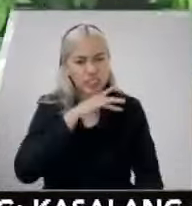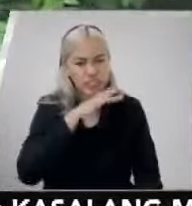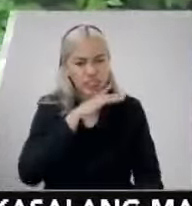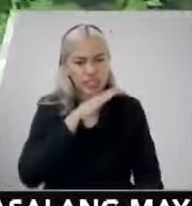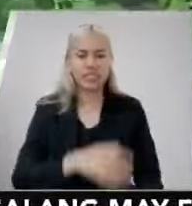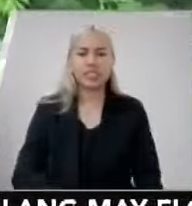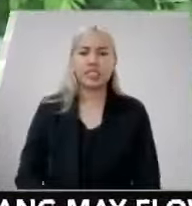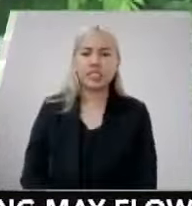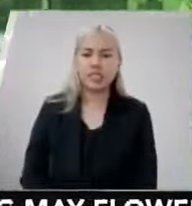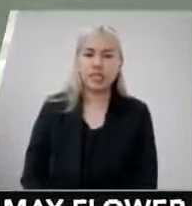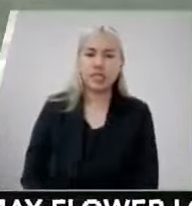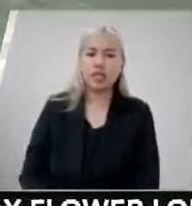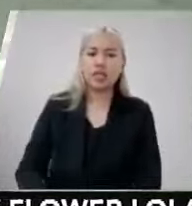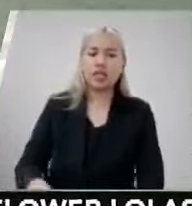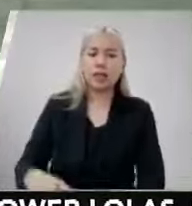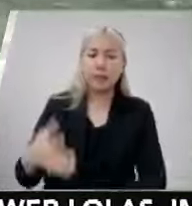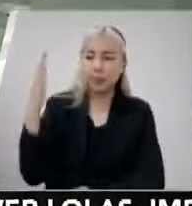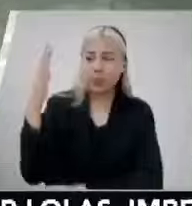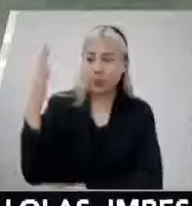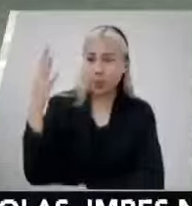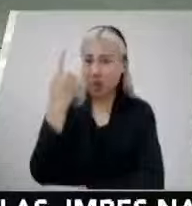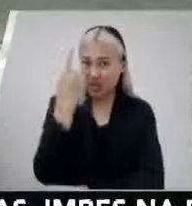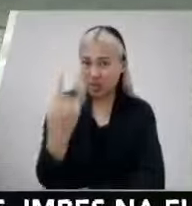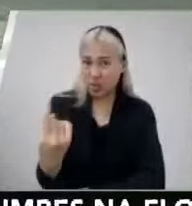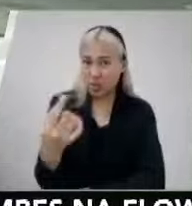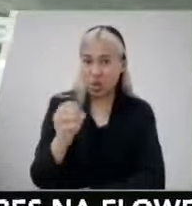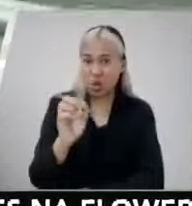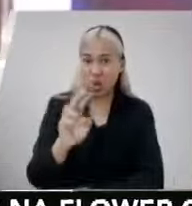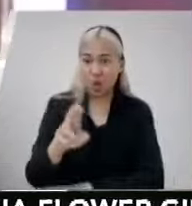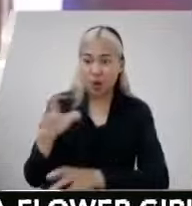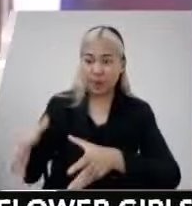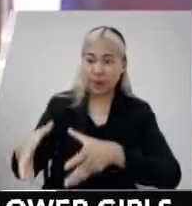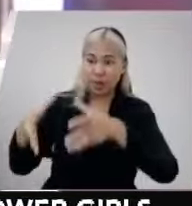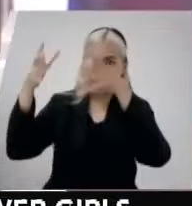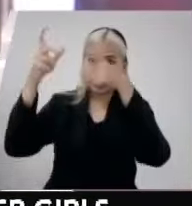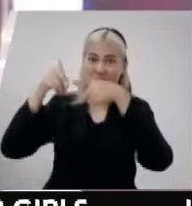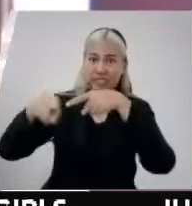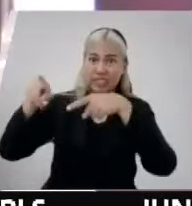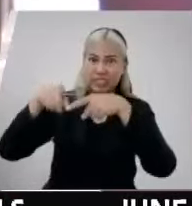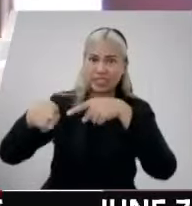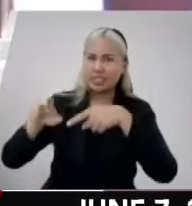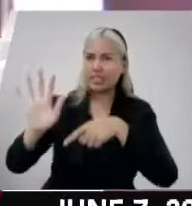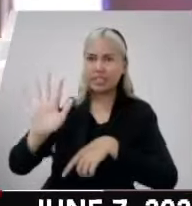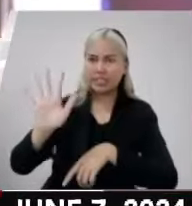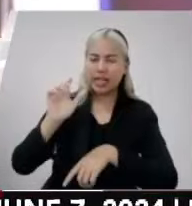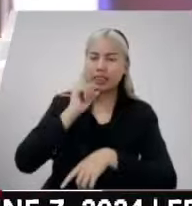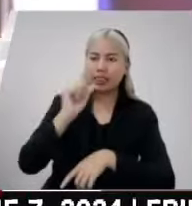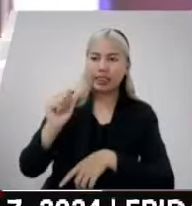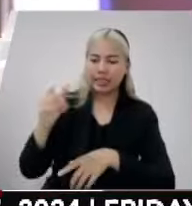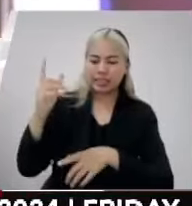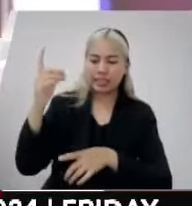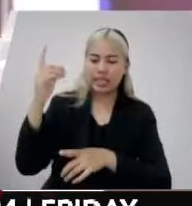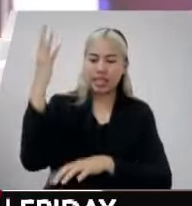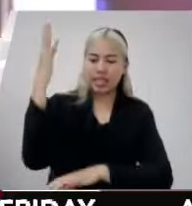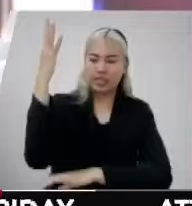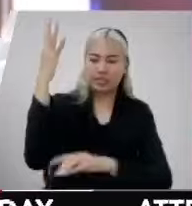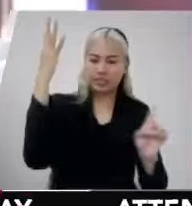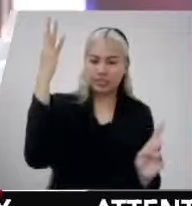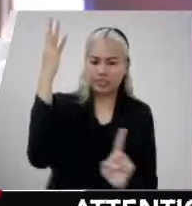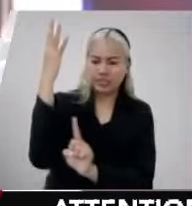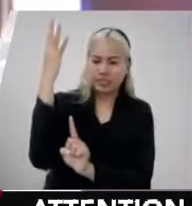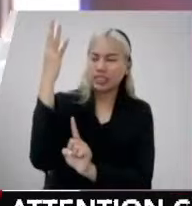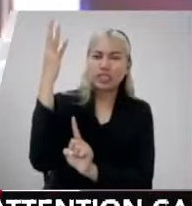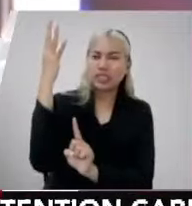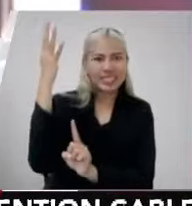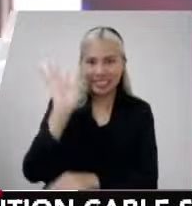tulad ng nag-iisang puno o poste sa malawak na Area Iwasan niyo yung mga Peak na lugar ung mga